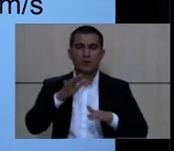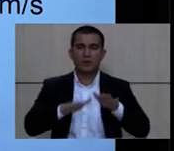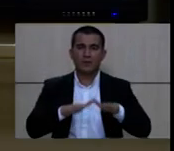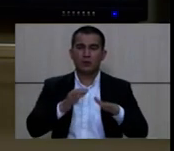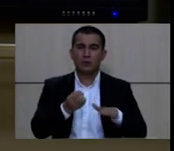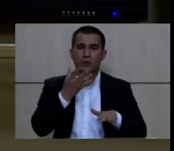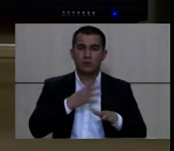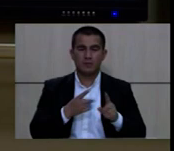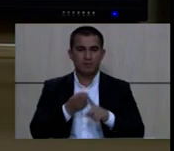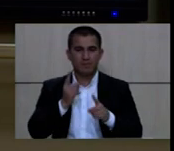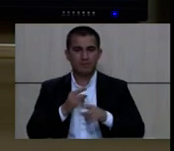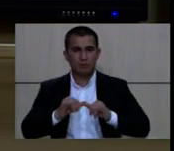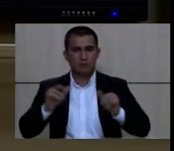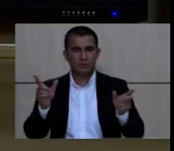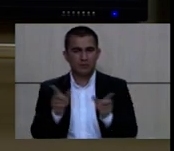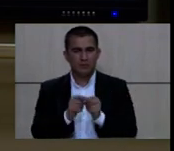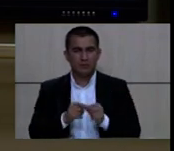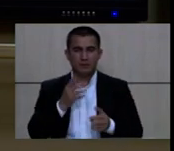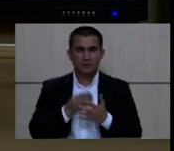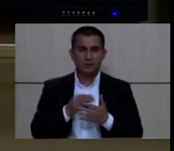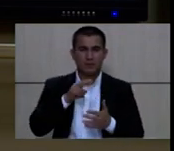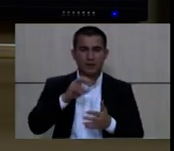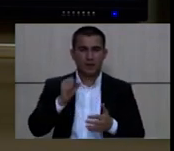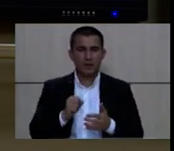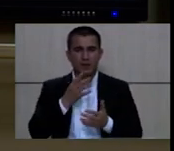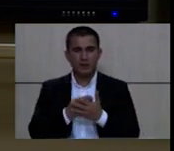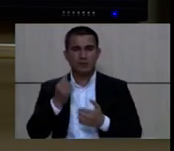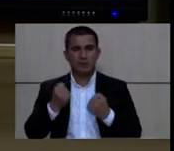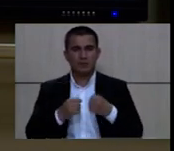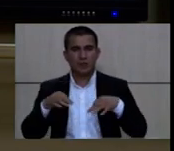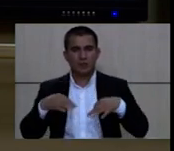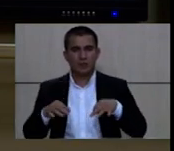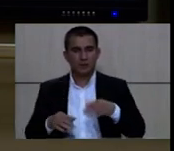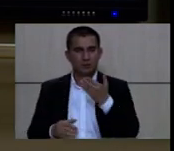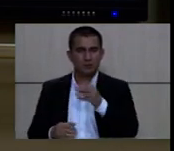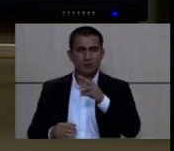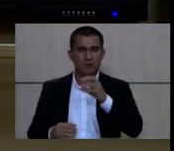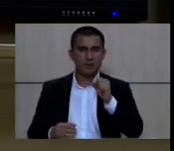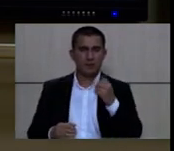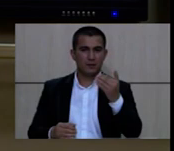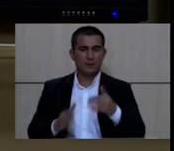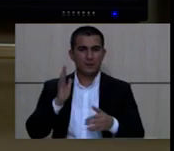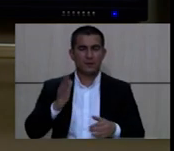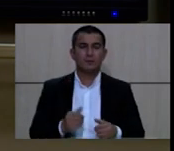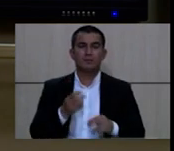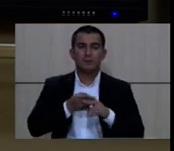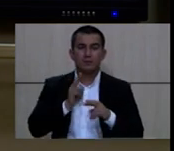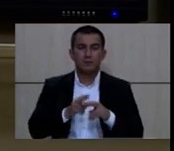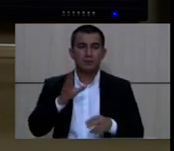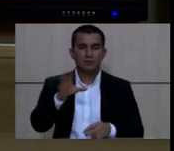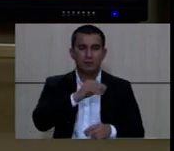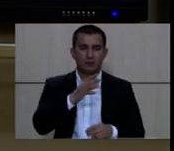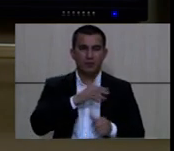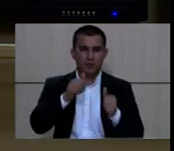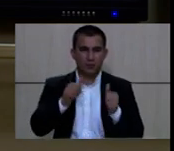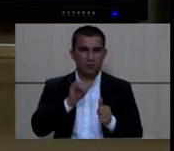ko'paytiramiz. Avtomashina uchun PA barobar MA ko'paytirilgan V. Demak, formulamizdan